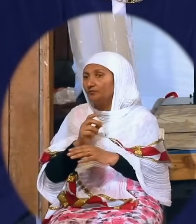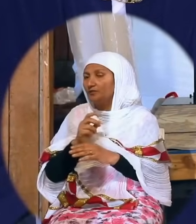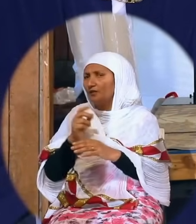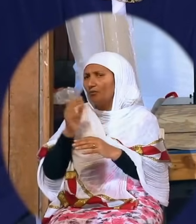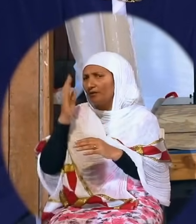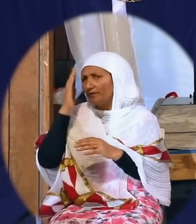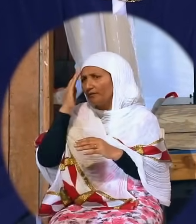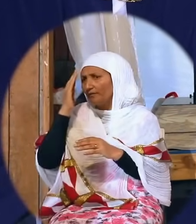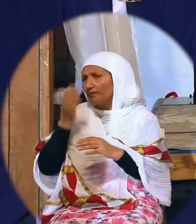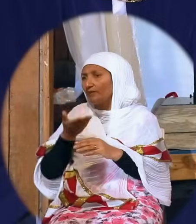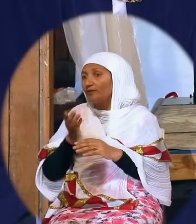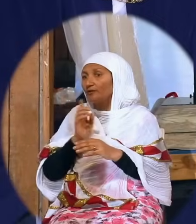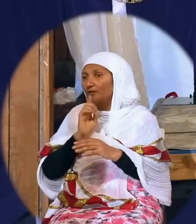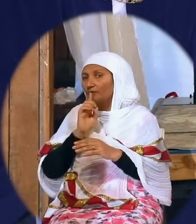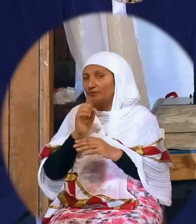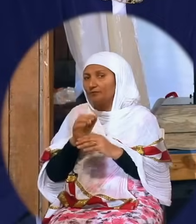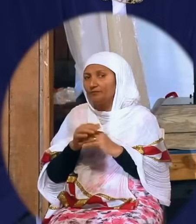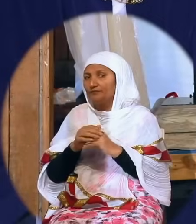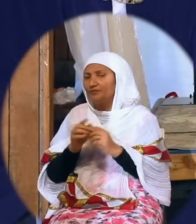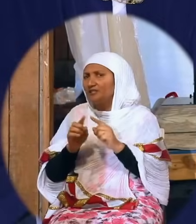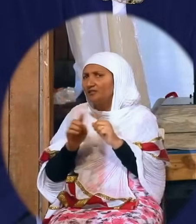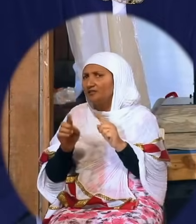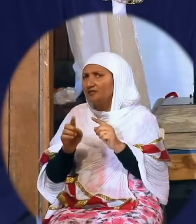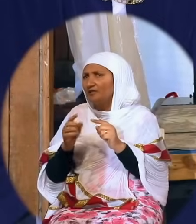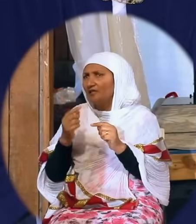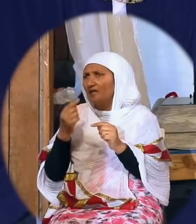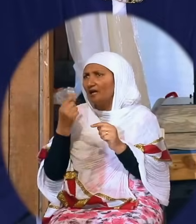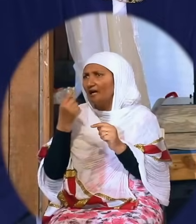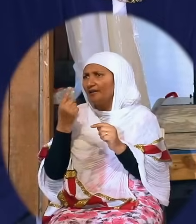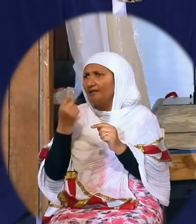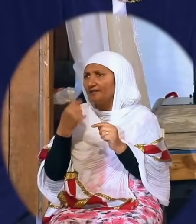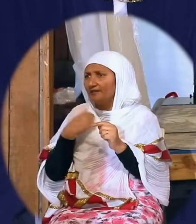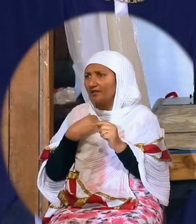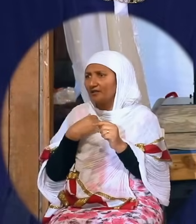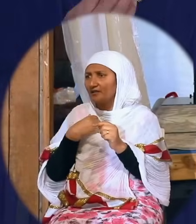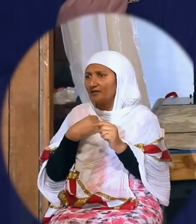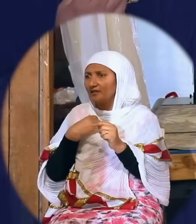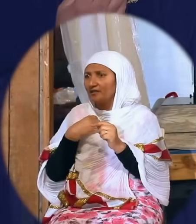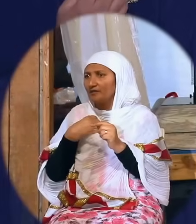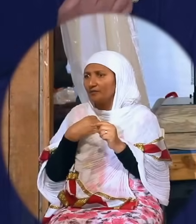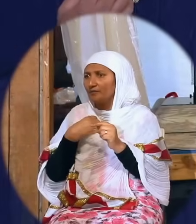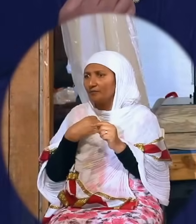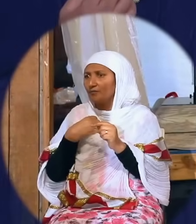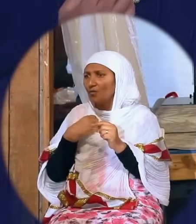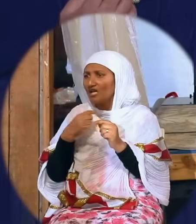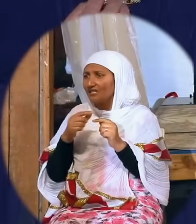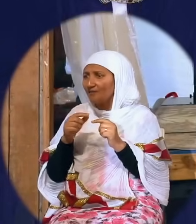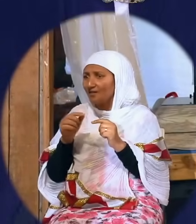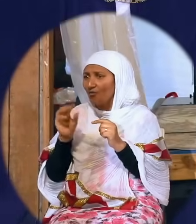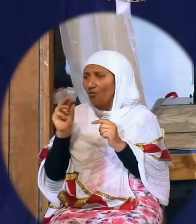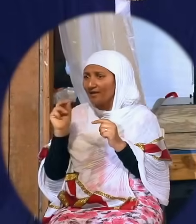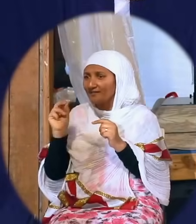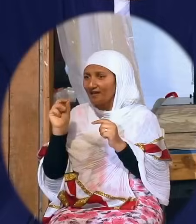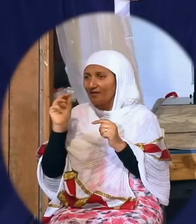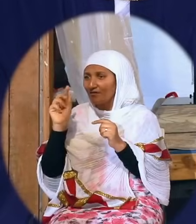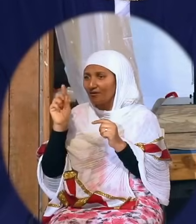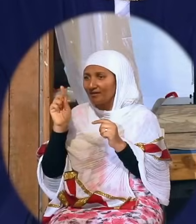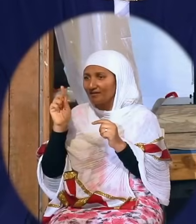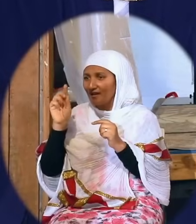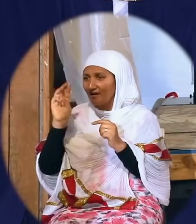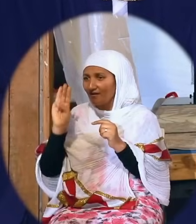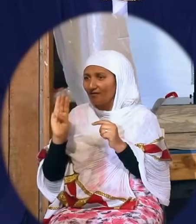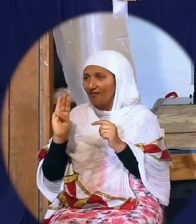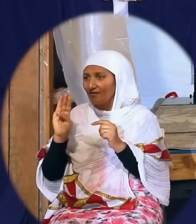ነው። ይሄ በጣም የታወቀ ነው። ግን ደግሞ አንድኛ ሊያስወቅስ የሚችል ደግሞ አንድ ነገር አለ። እሱ ምንድነው? ይሄን ነገር እኛ ብቻ አይደለም